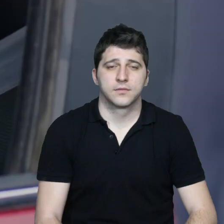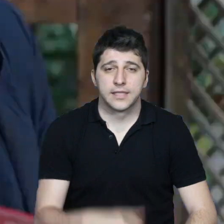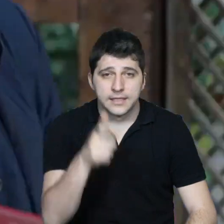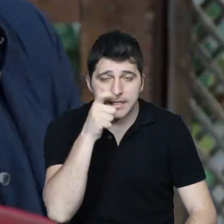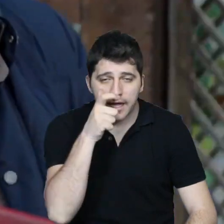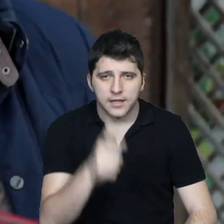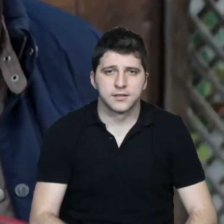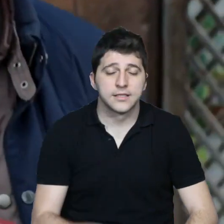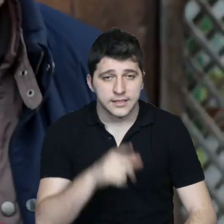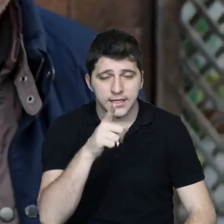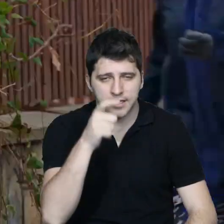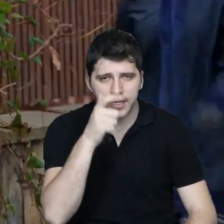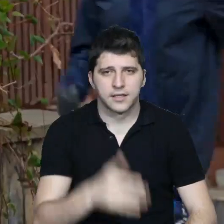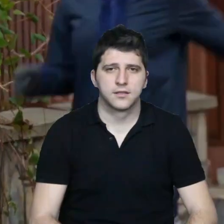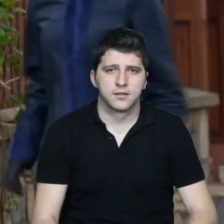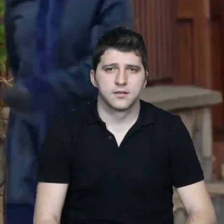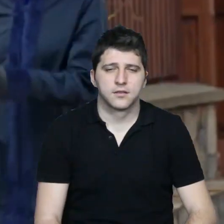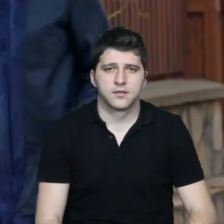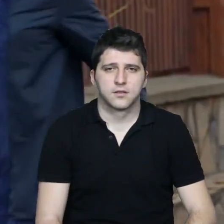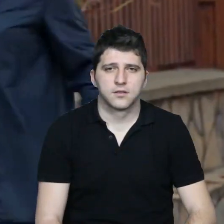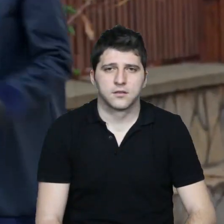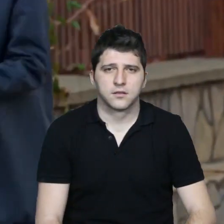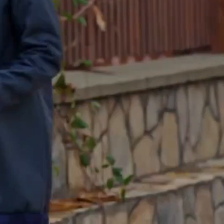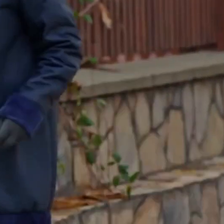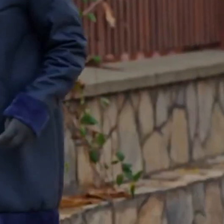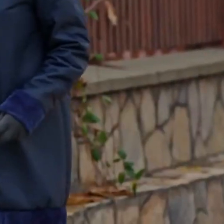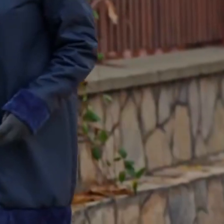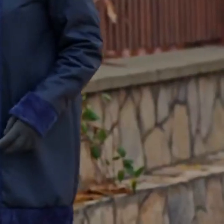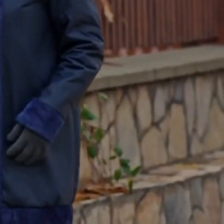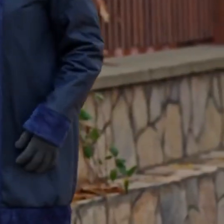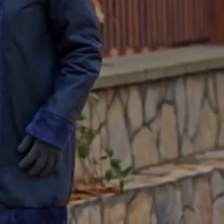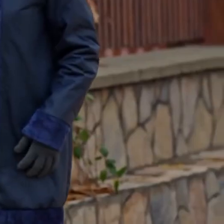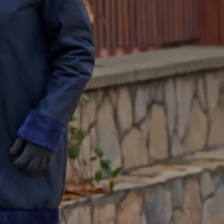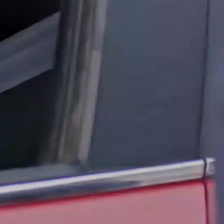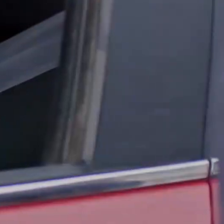Dikkat et. Sen de. Oraya koşturan Nalan ikiliyi görünce durdu.